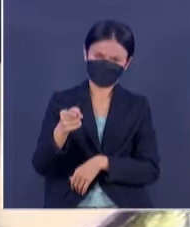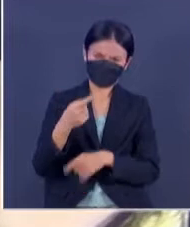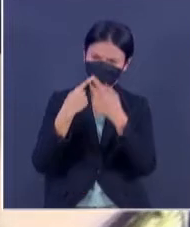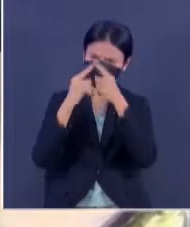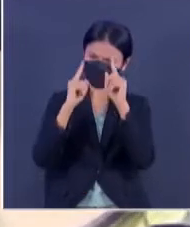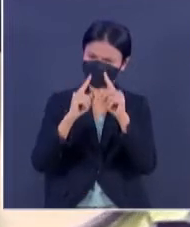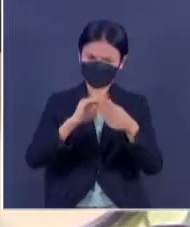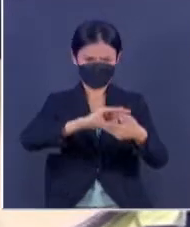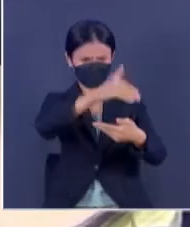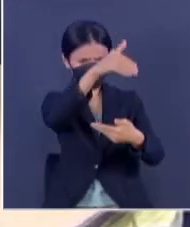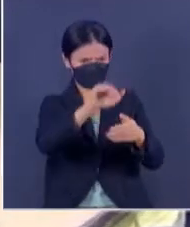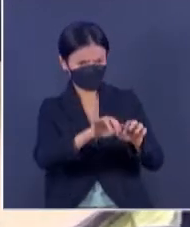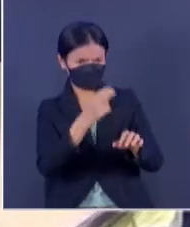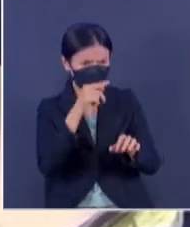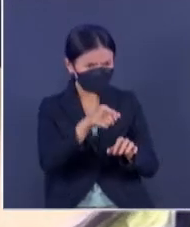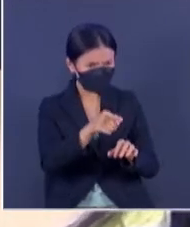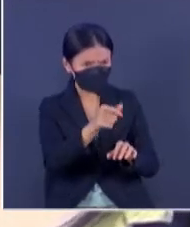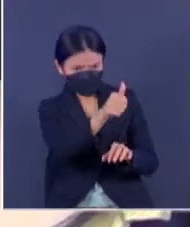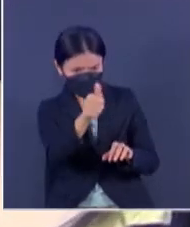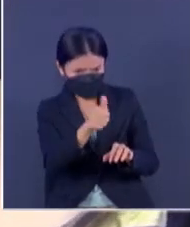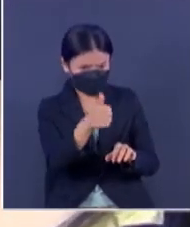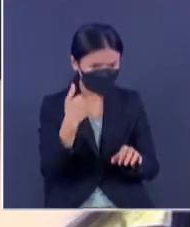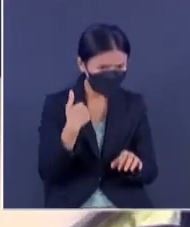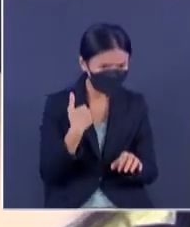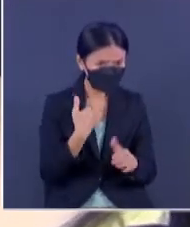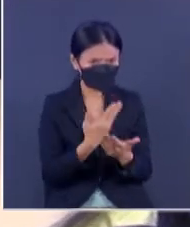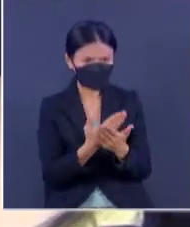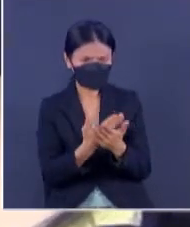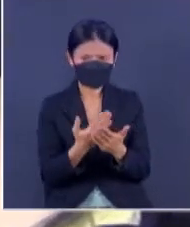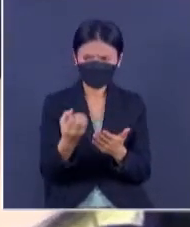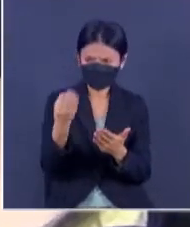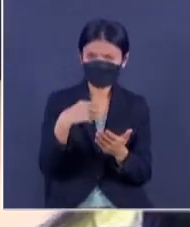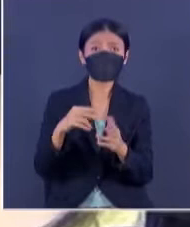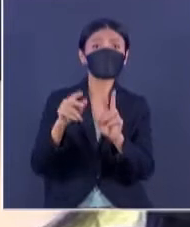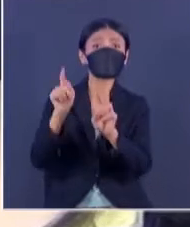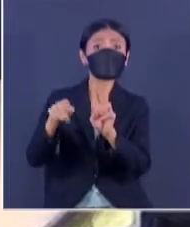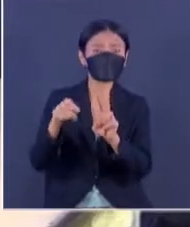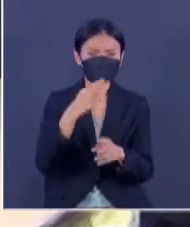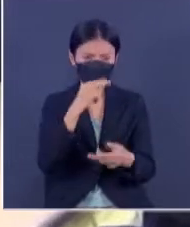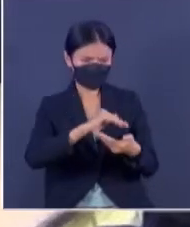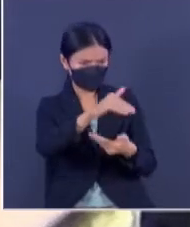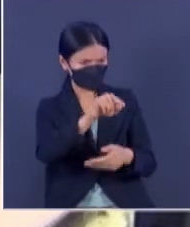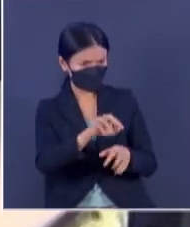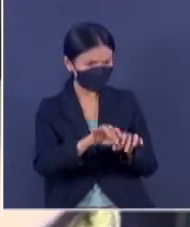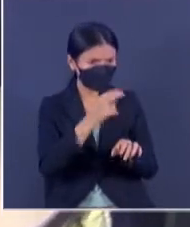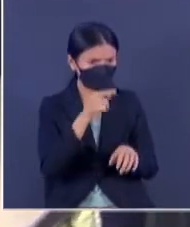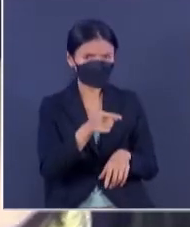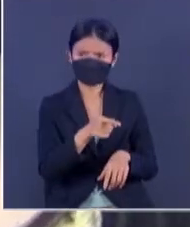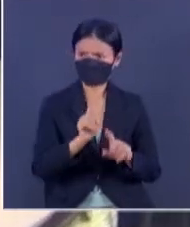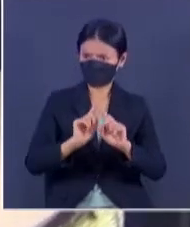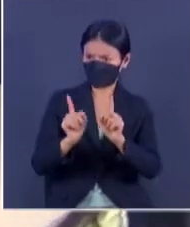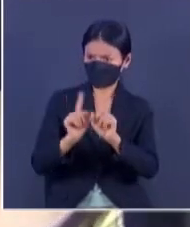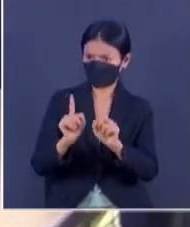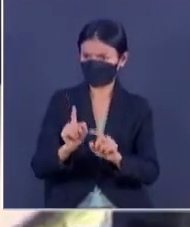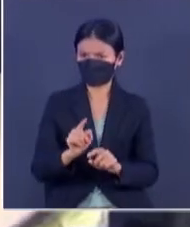งานได้แล้วราคาไม่น่าจะถูกขนาดนี้จึงให้ช่างเช็คสเปคดูเช็คสเปคนะคะแล้วก็พบว่าราคา